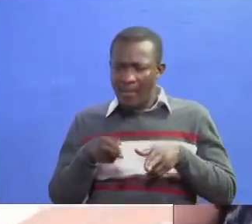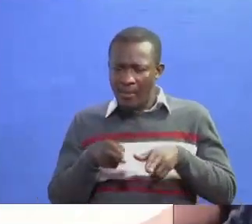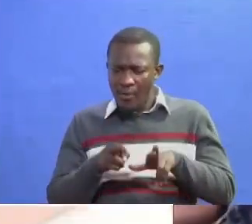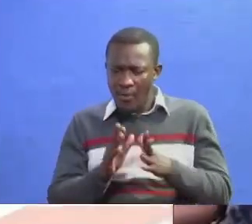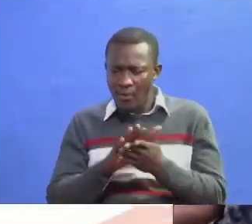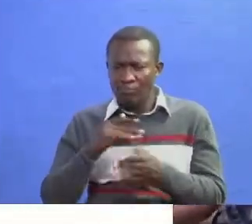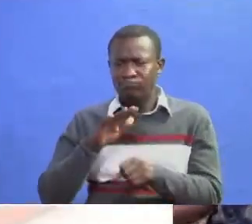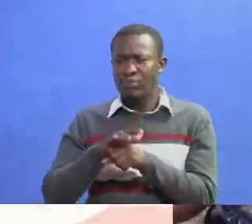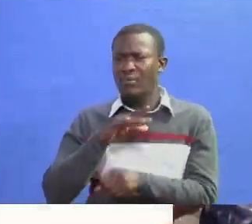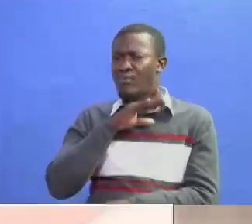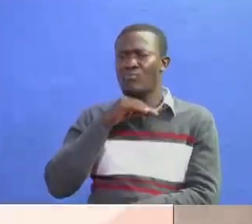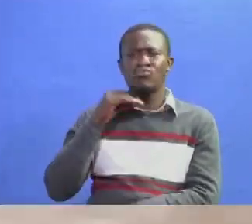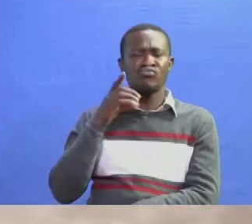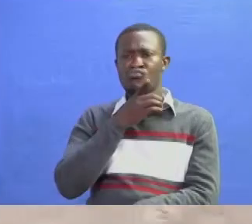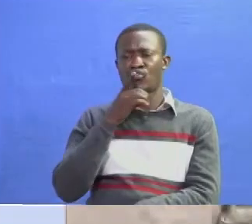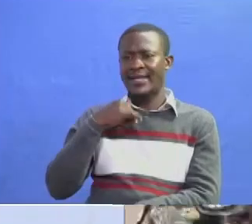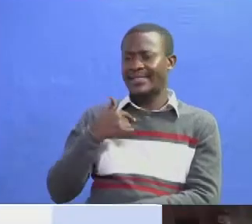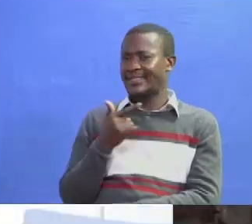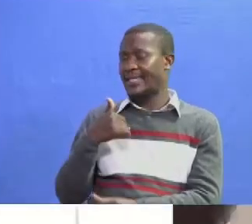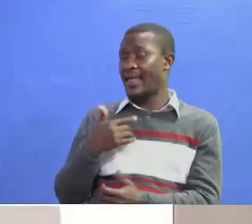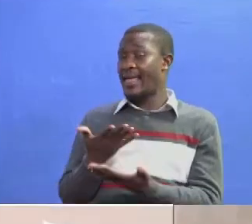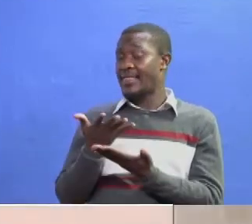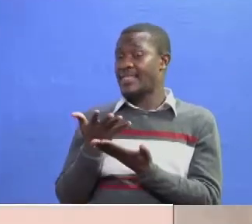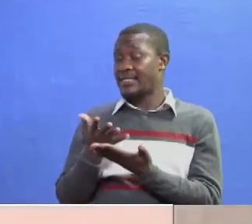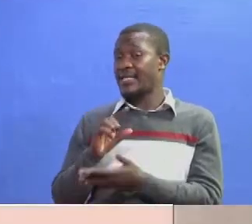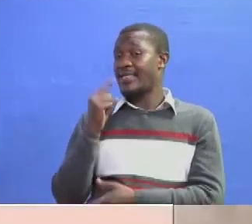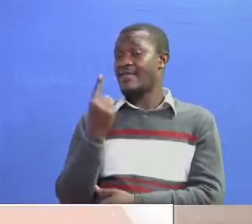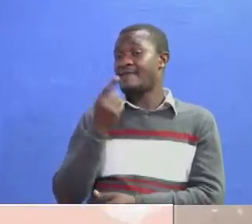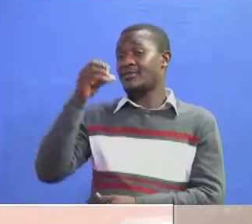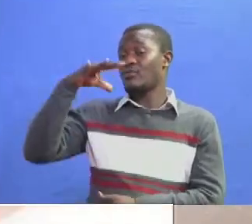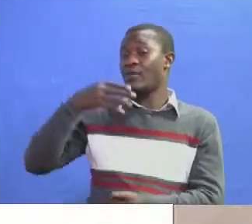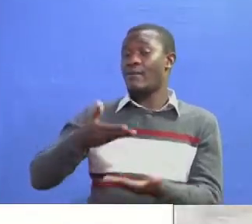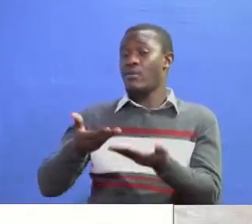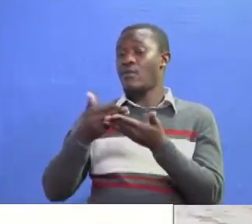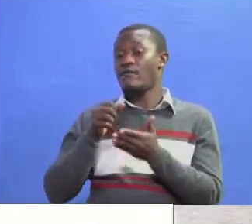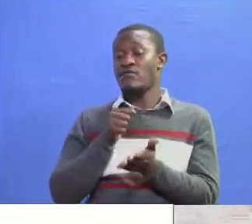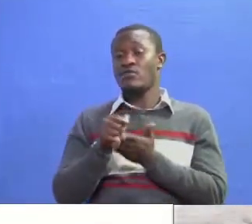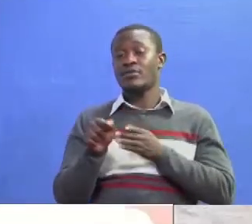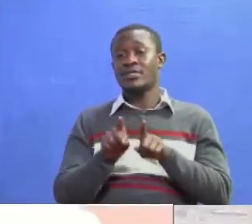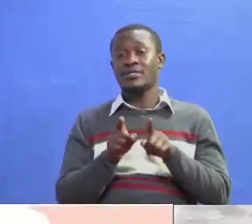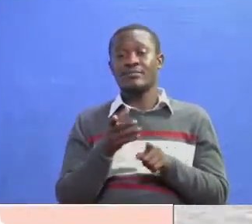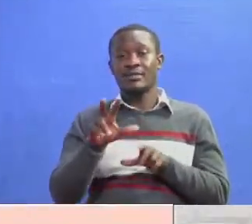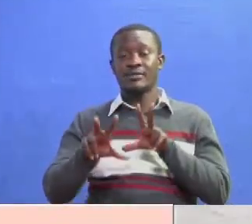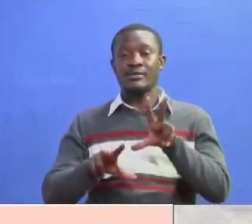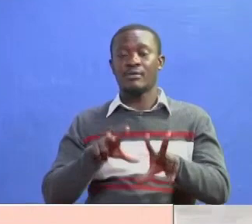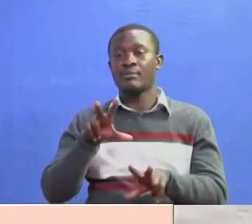zisizopitika katika kaunti na kwamba hii ni mvua ya kwanza kuleta uharibifu Wa Aina Hiyo